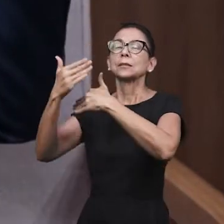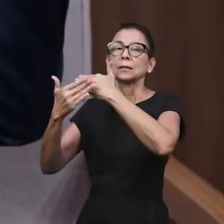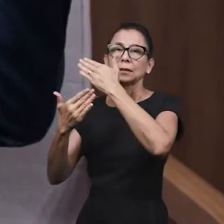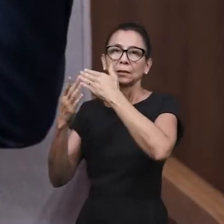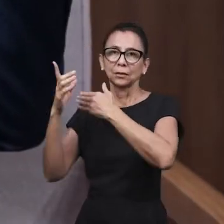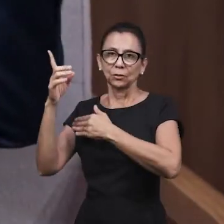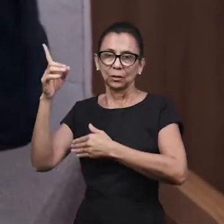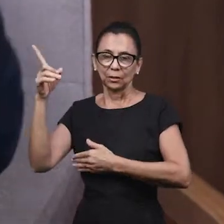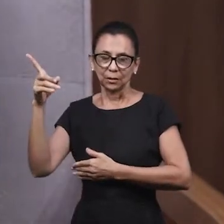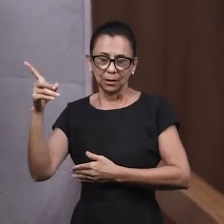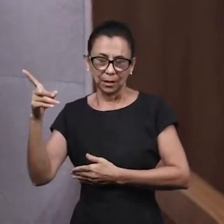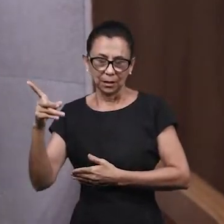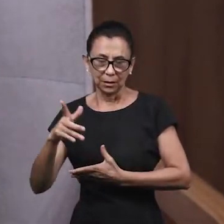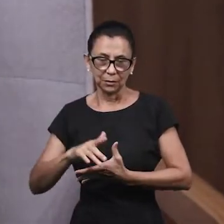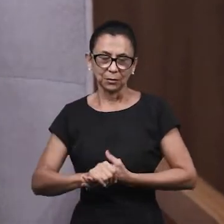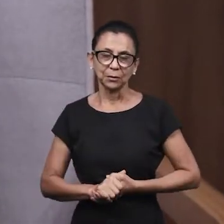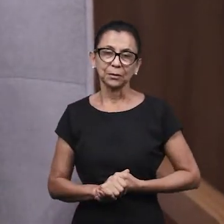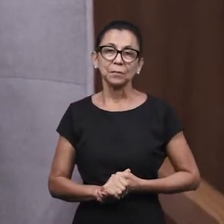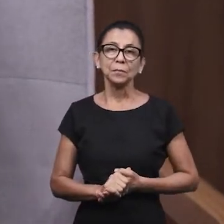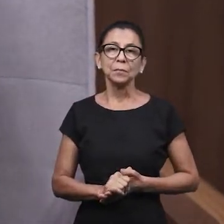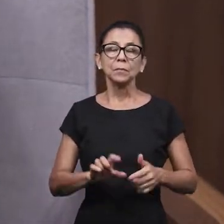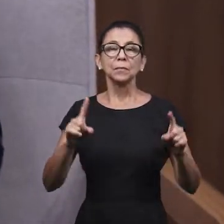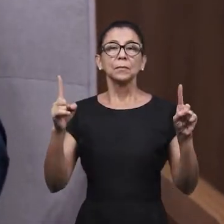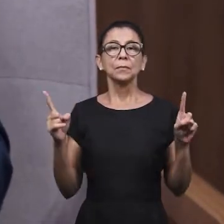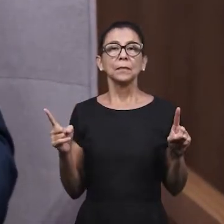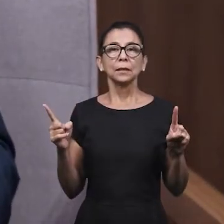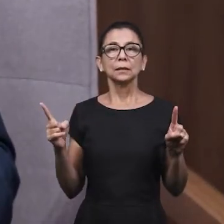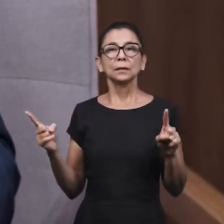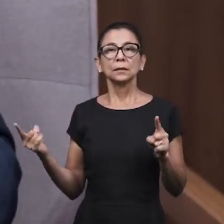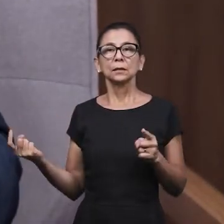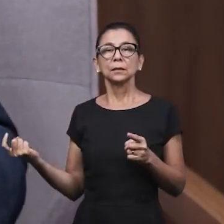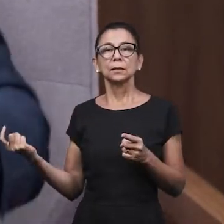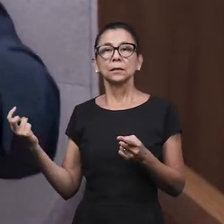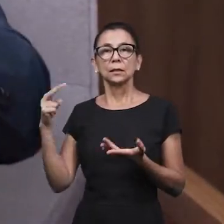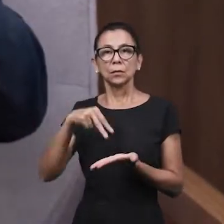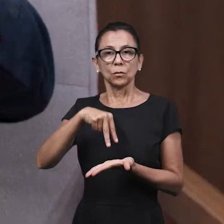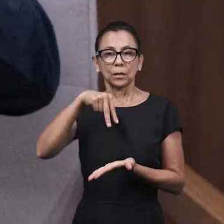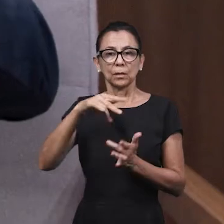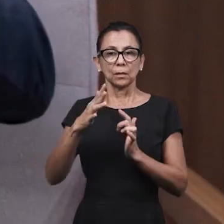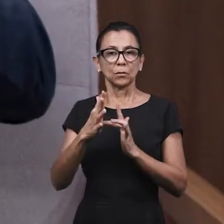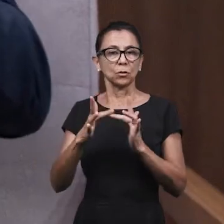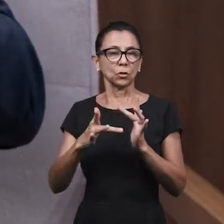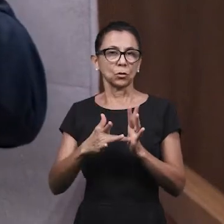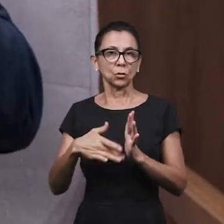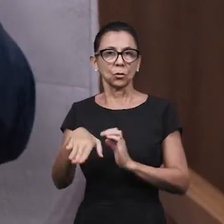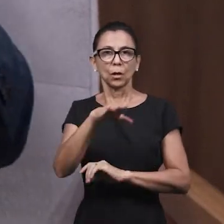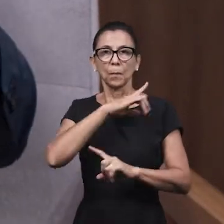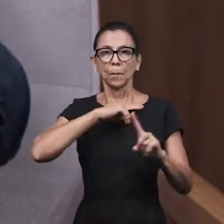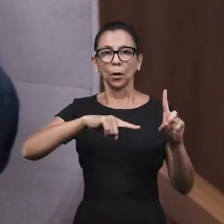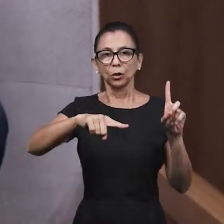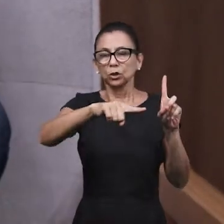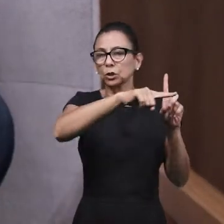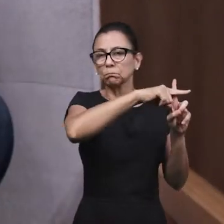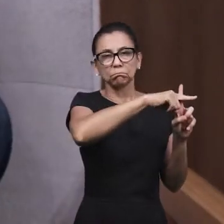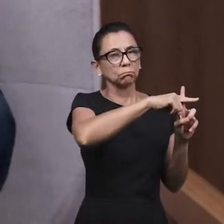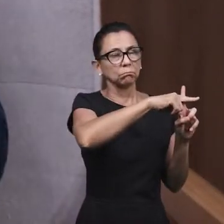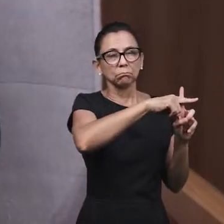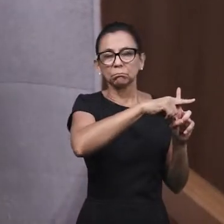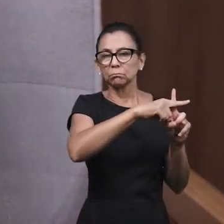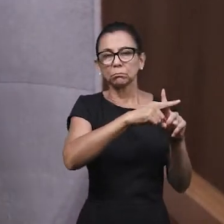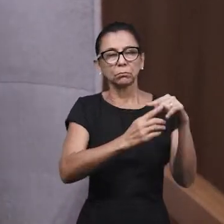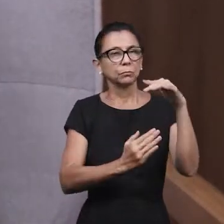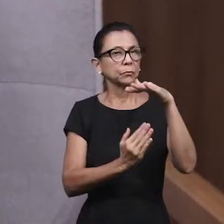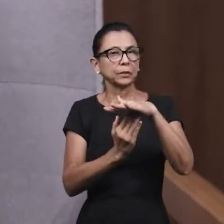terminé. Euh, donc, il a fait un sacrifice unique, suffisant. Si je veux arriver à la présence de Dieu, recevoir